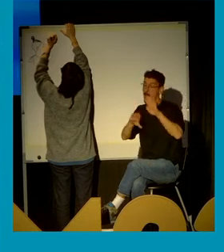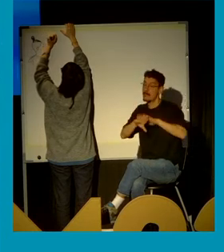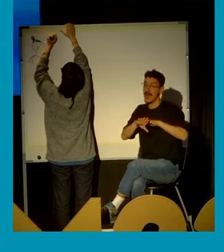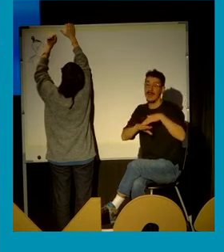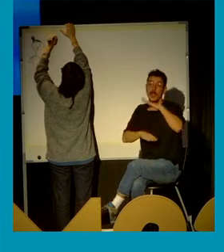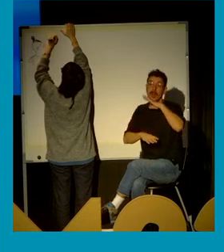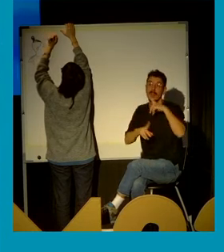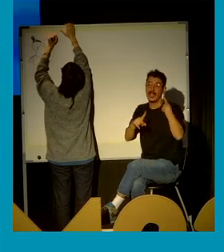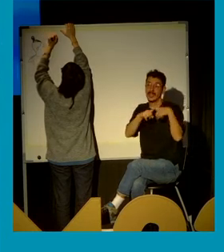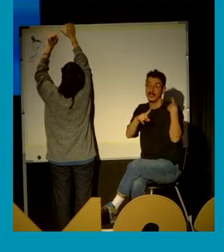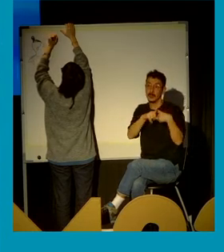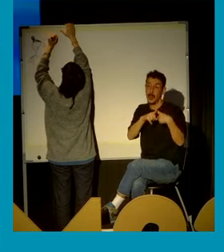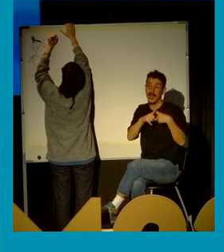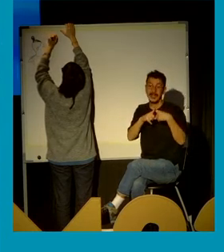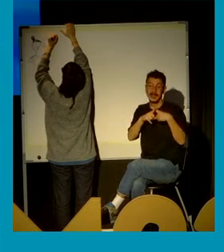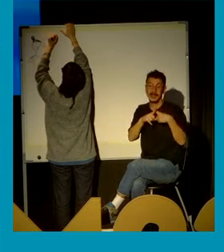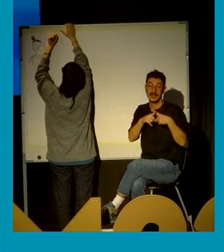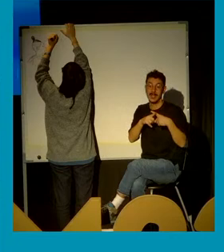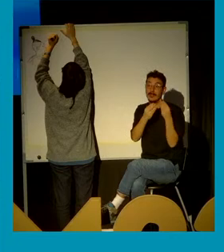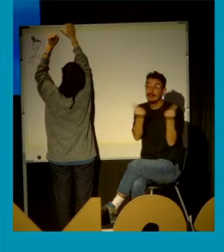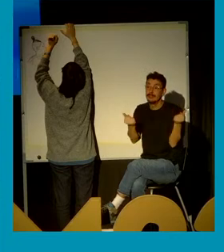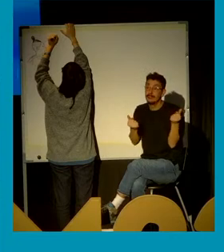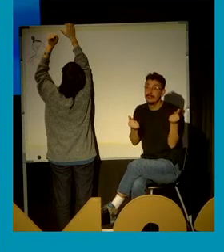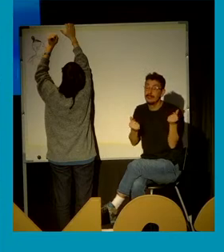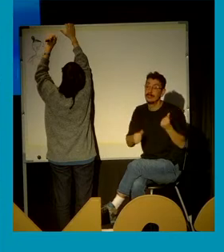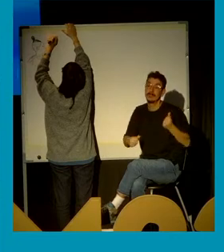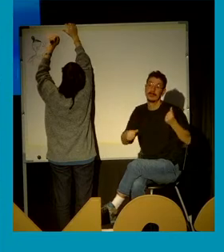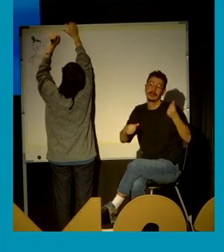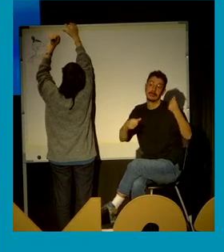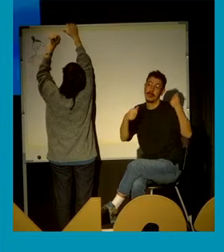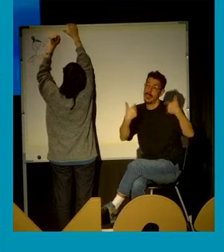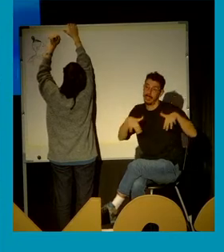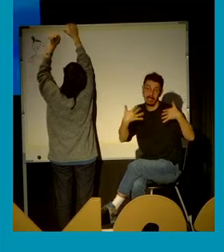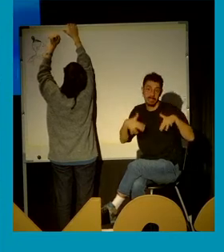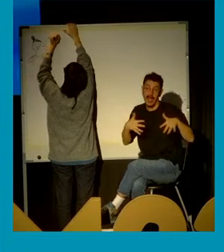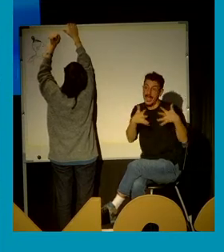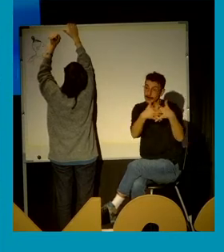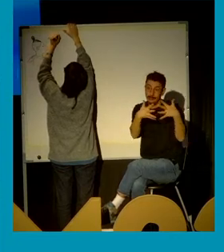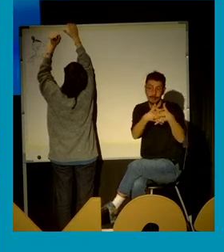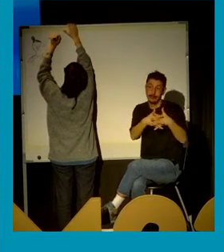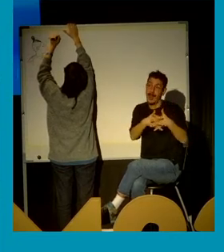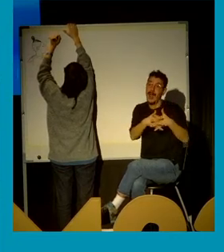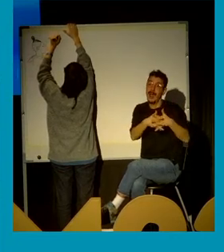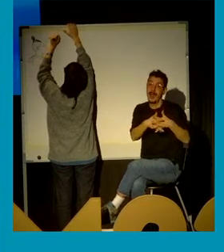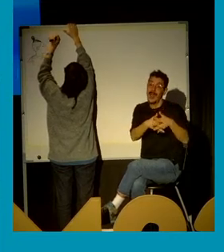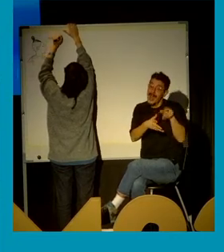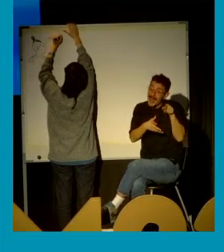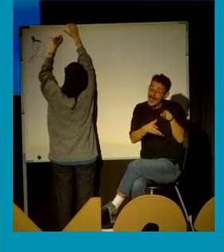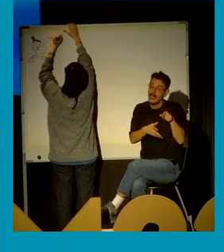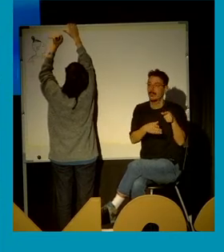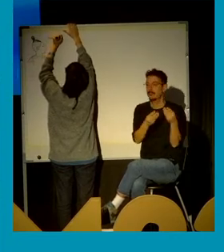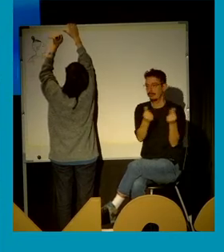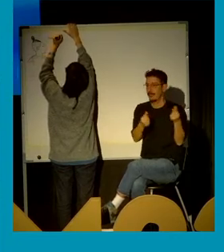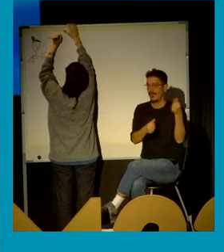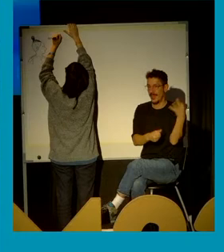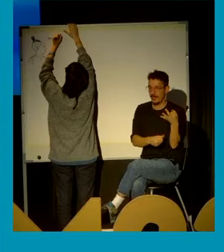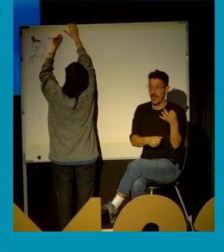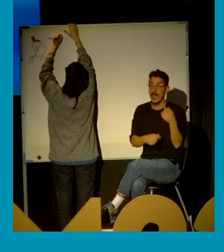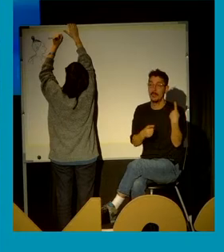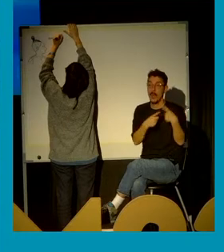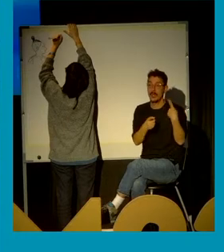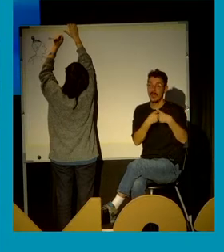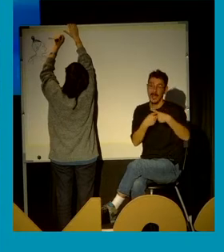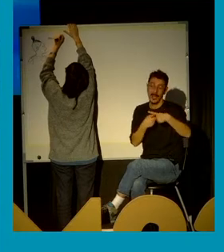estructures que les fan possibles, o sigui que hem d'acabar amb el patriarcat per fer que s'acabin aquestes violències.